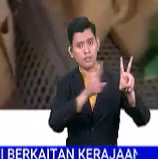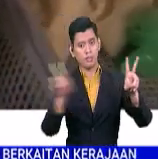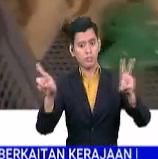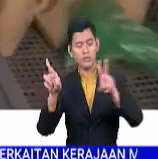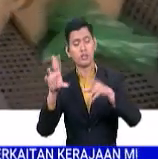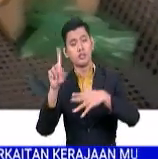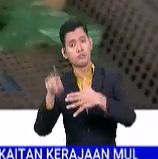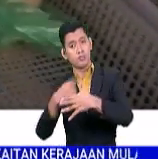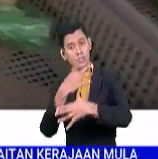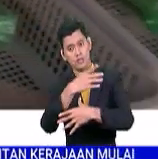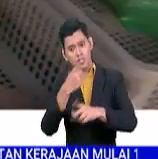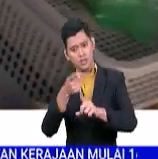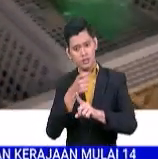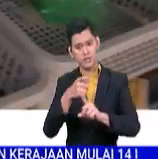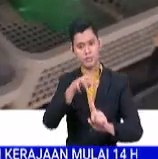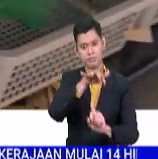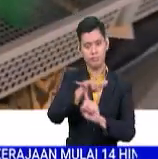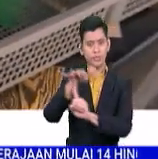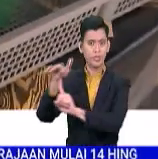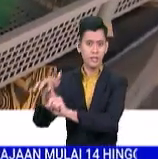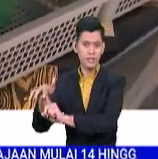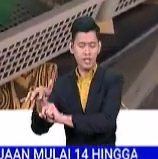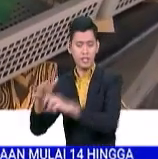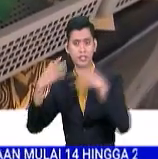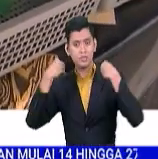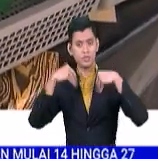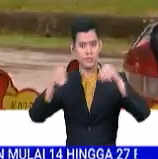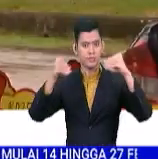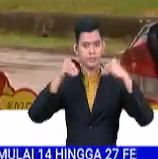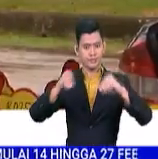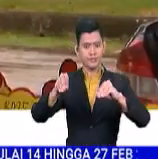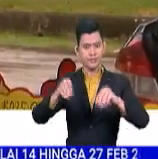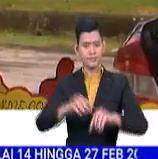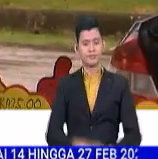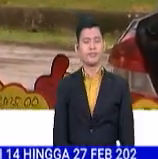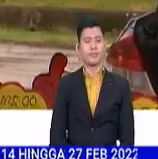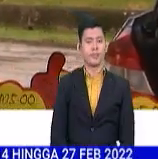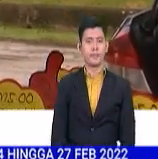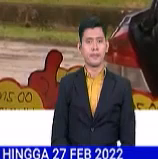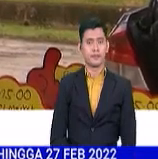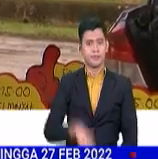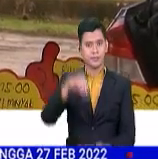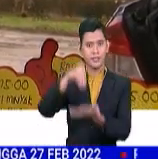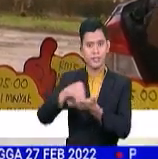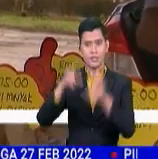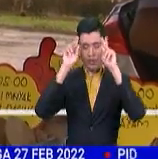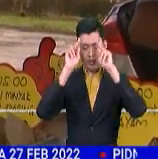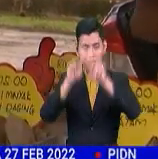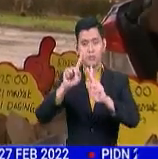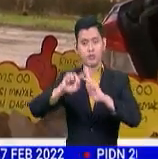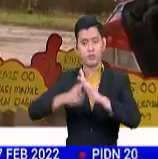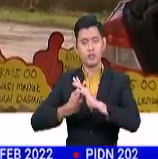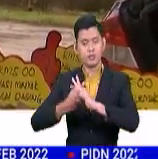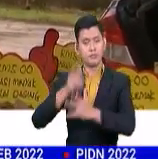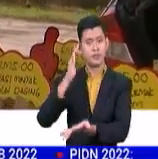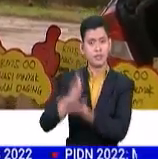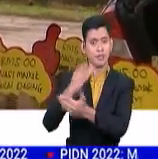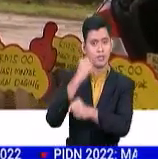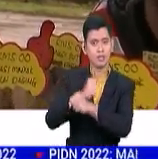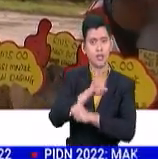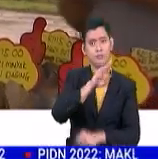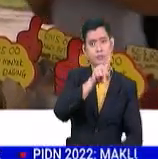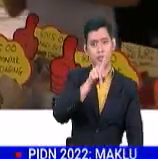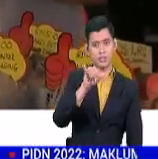jualan sarapan di gerainya yang terletak di Balut Kuantan. Bermula dengan diberhentikan kerja, Bazli